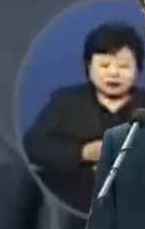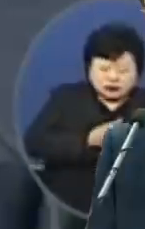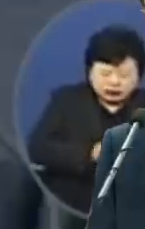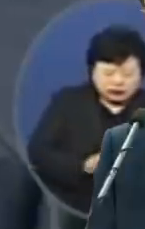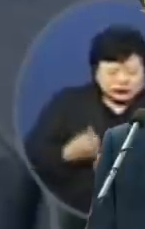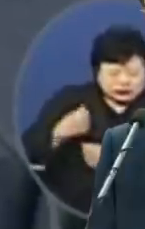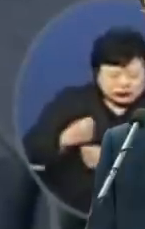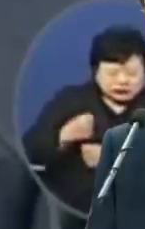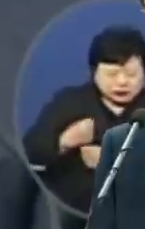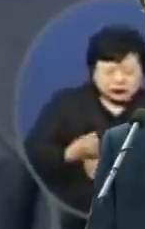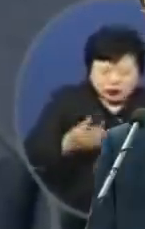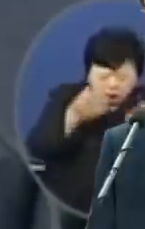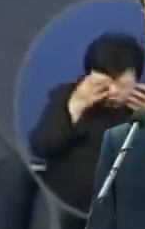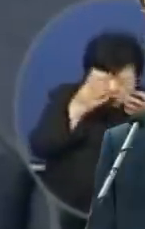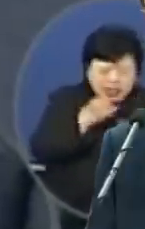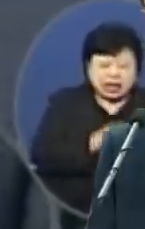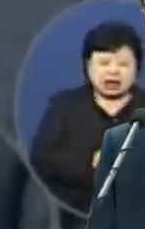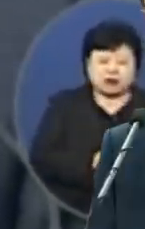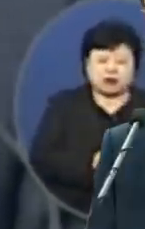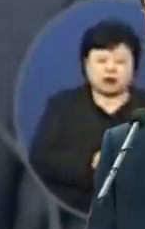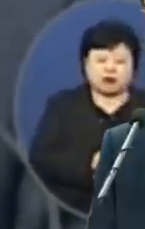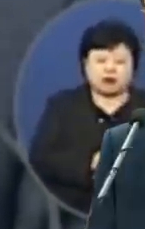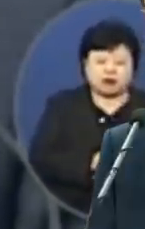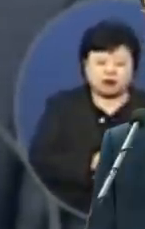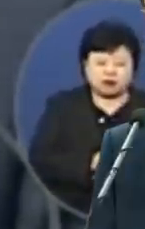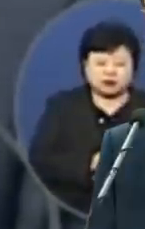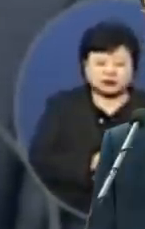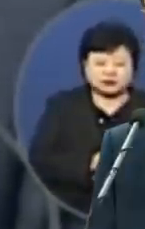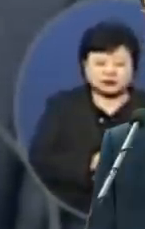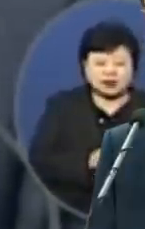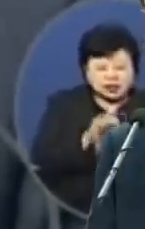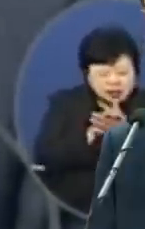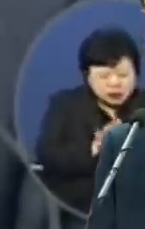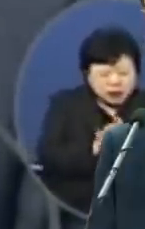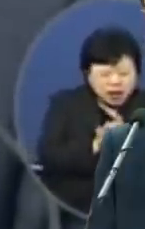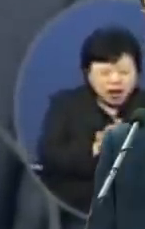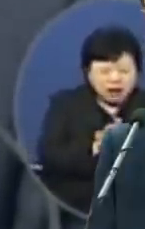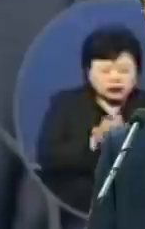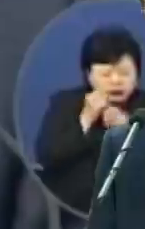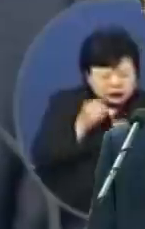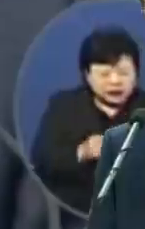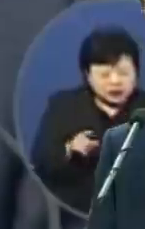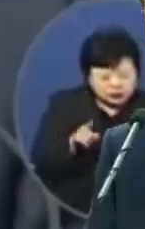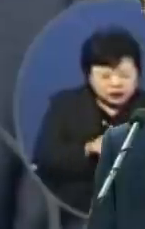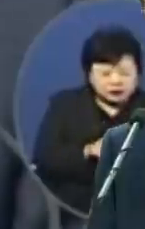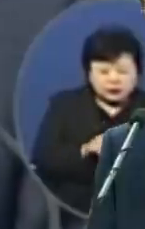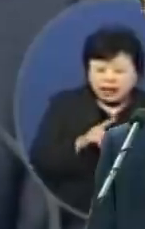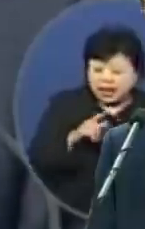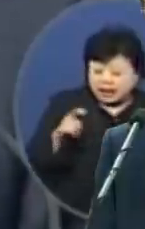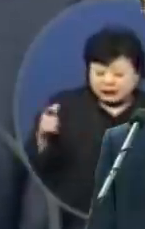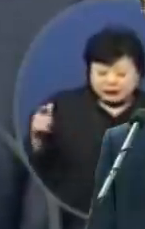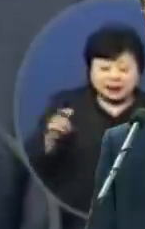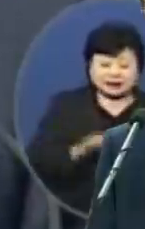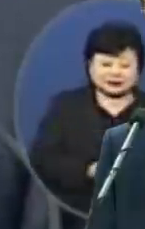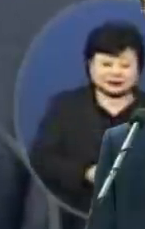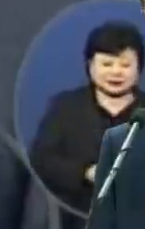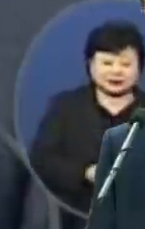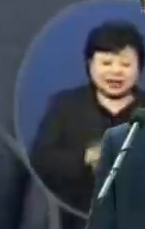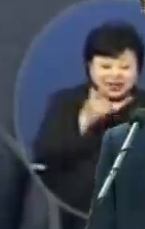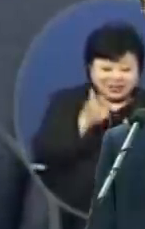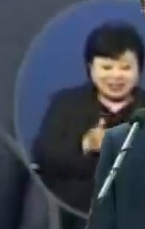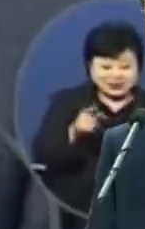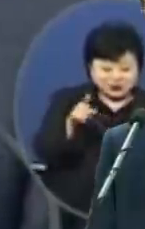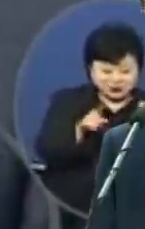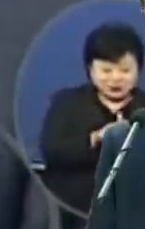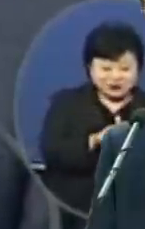짊어지고 고생을 하고 그러면서 기도하고 사는 것이 신앙으로 생각하는데 그렇지 않습니다. 예수를